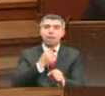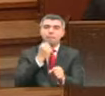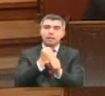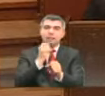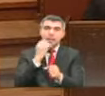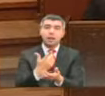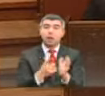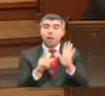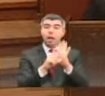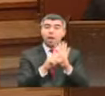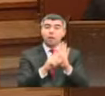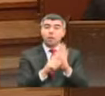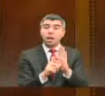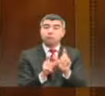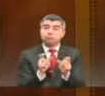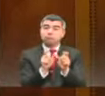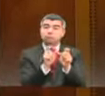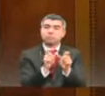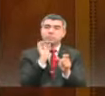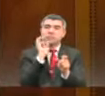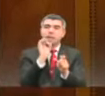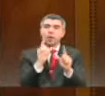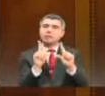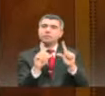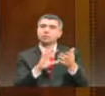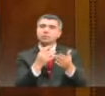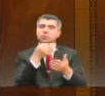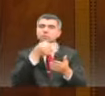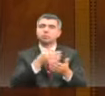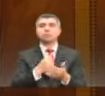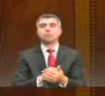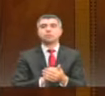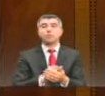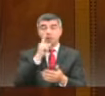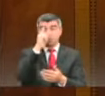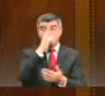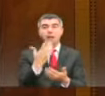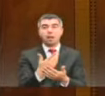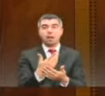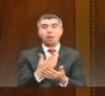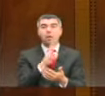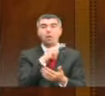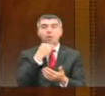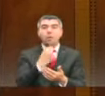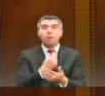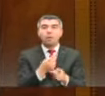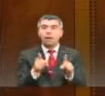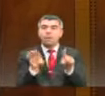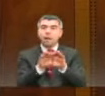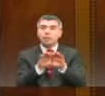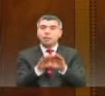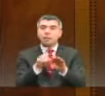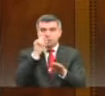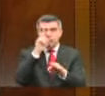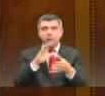القانون المتعلق بالحق في الحصول على المعلومة. وستحرص الحكومة في هذا المجال على إقامة علاقة تعاون